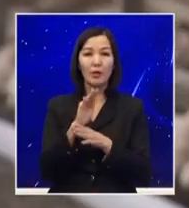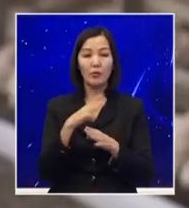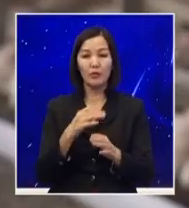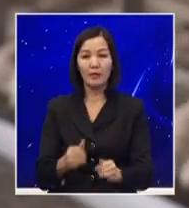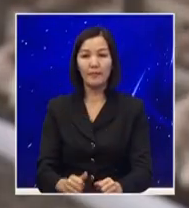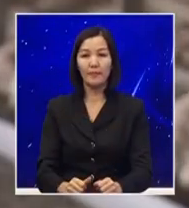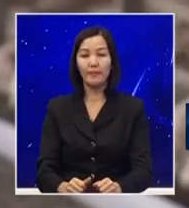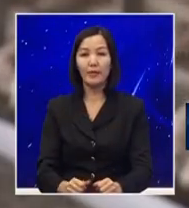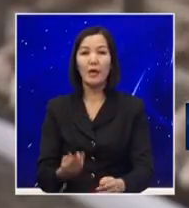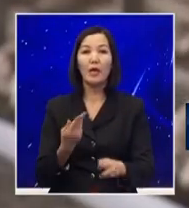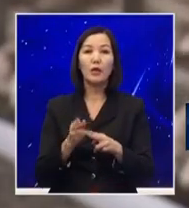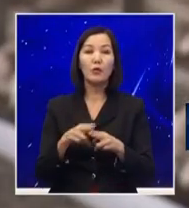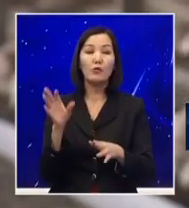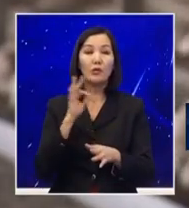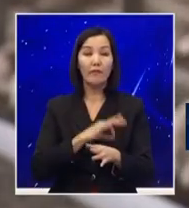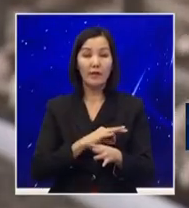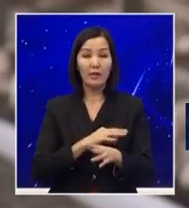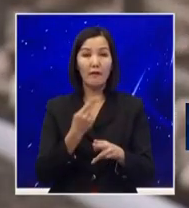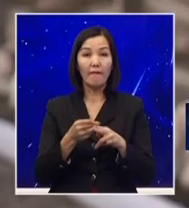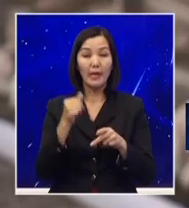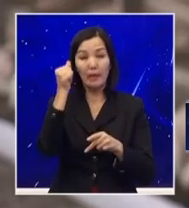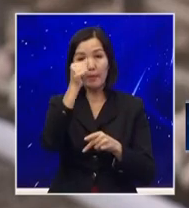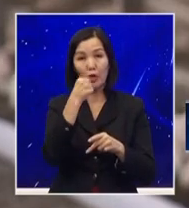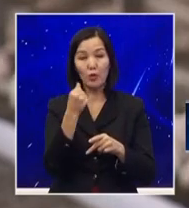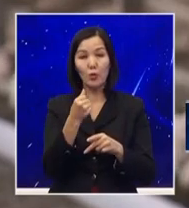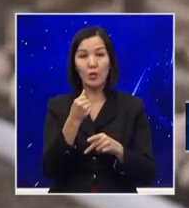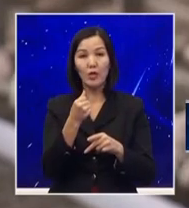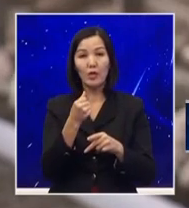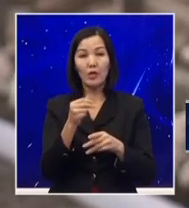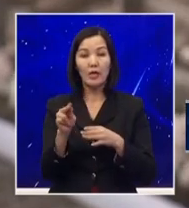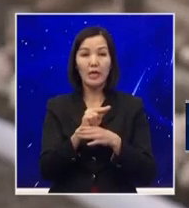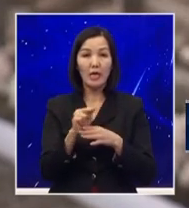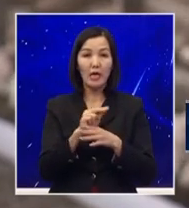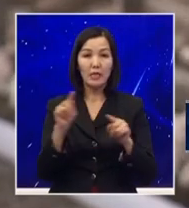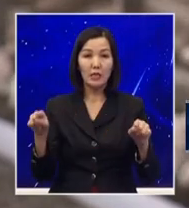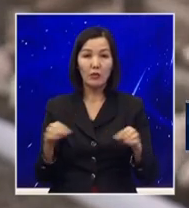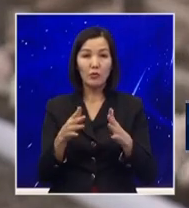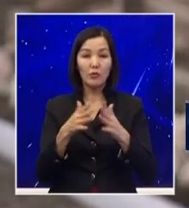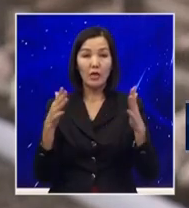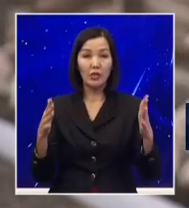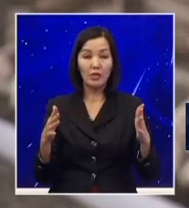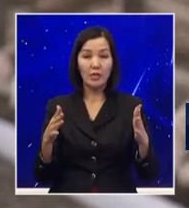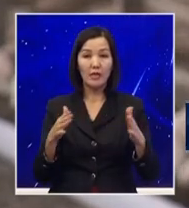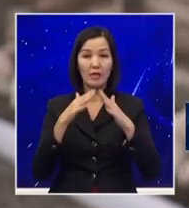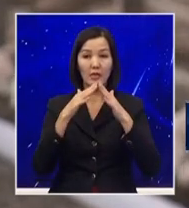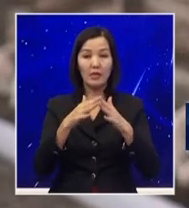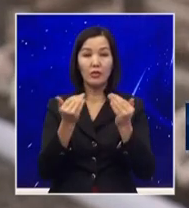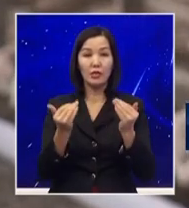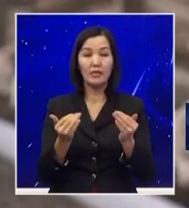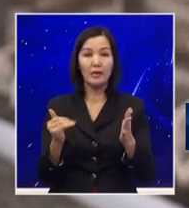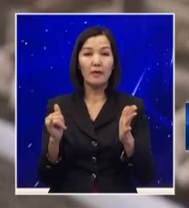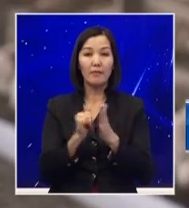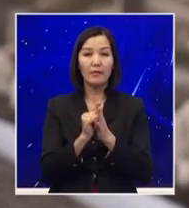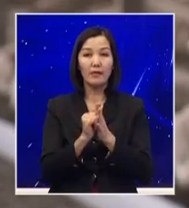она выгодна от корма. И в этом году мы сделали реконструкцию, расширили. Сейчас поставили, в данный